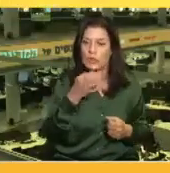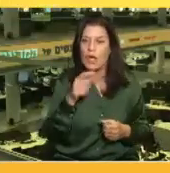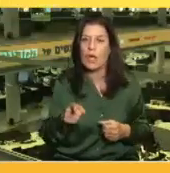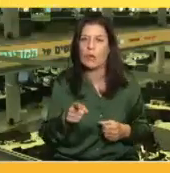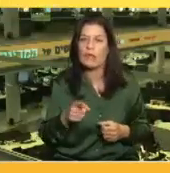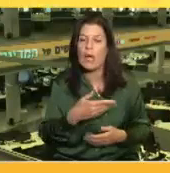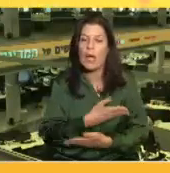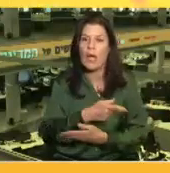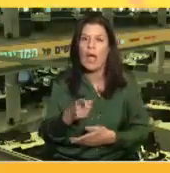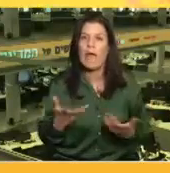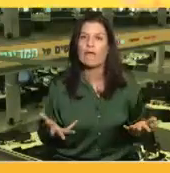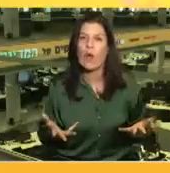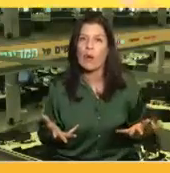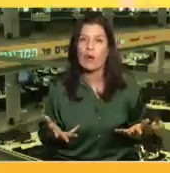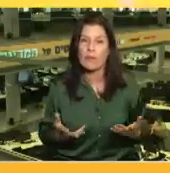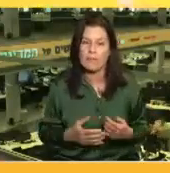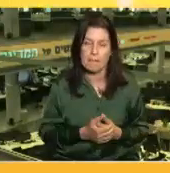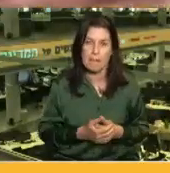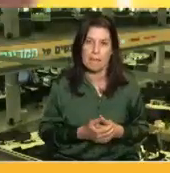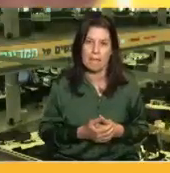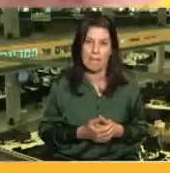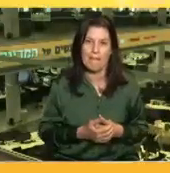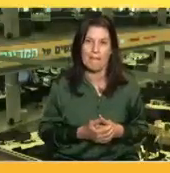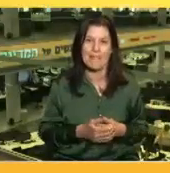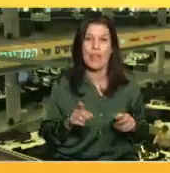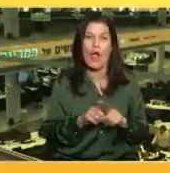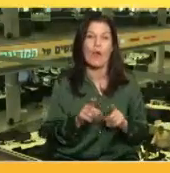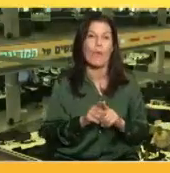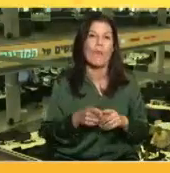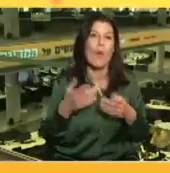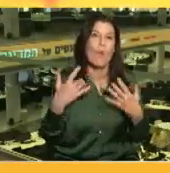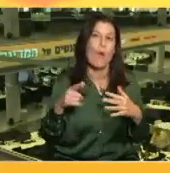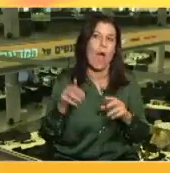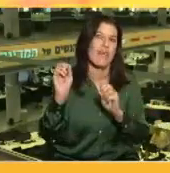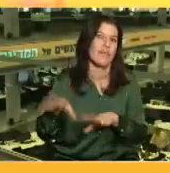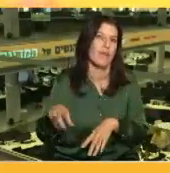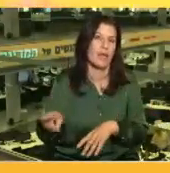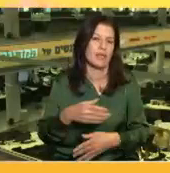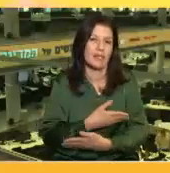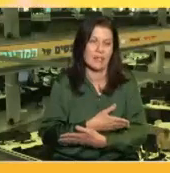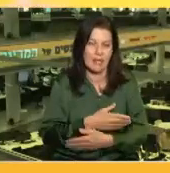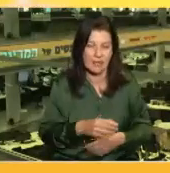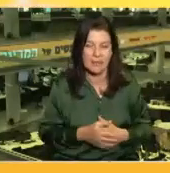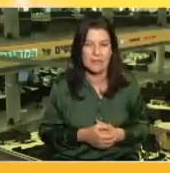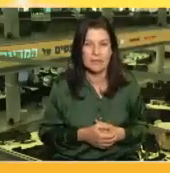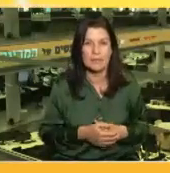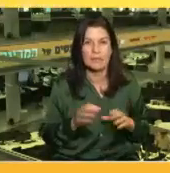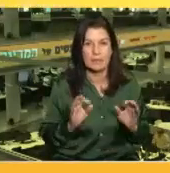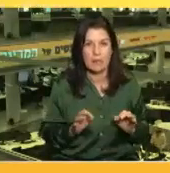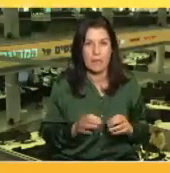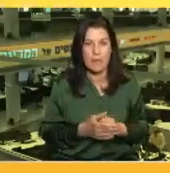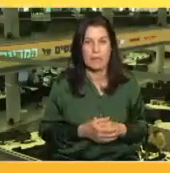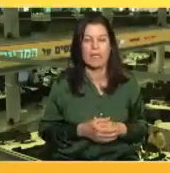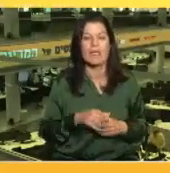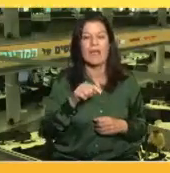הבת שלה. כאילו, לא שואלים אותה. איך הפקרת את הילדה? כאילו, איך הפקרת את הילדה? ברור. וזה שוב שאנחנו חברה סופר סופר